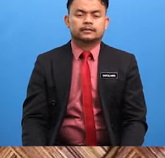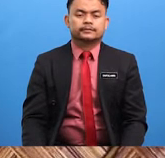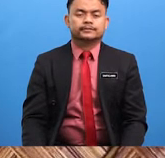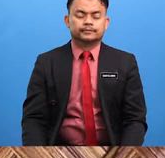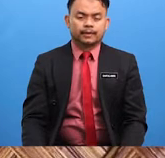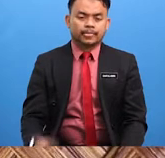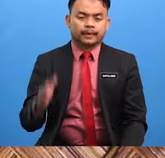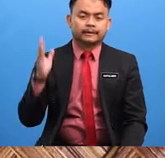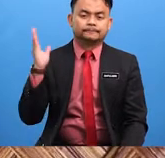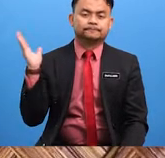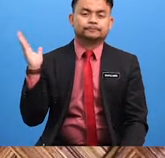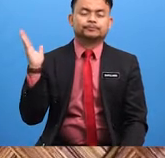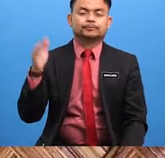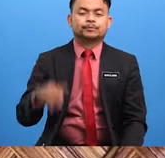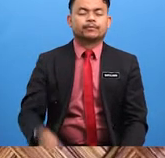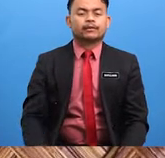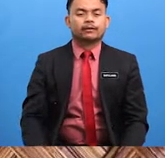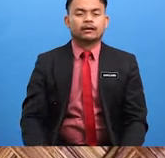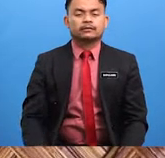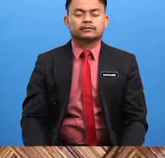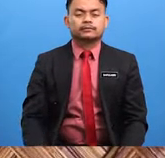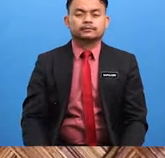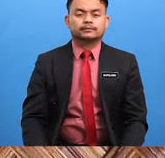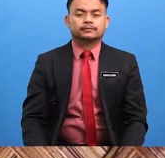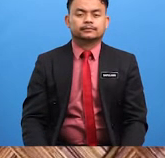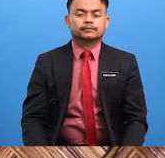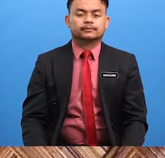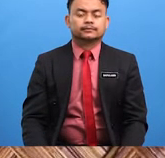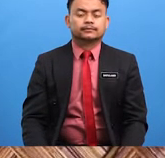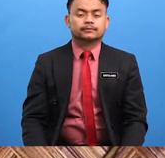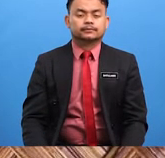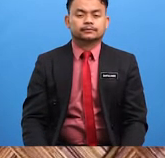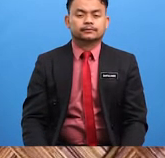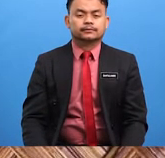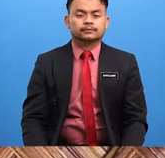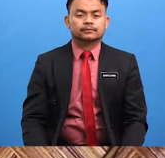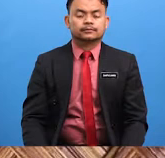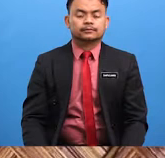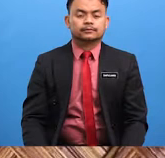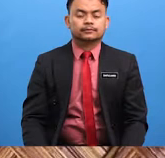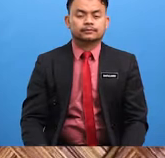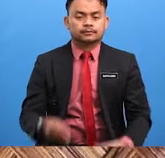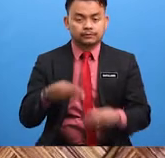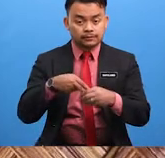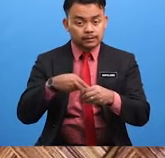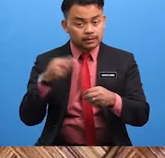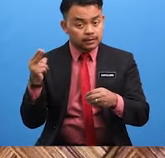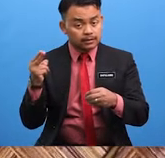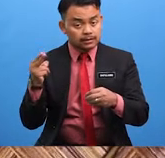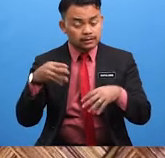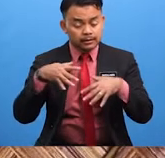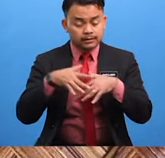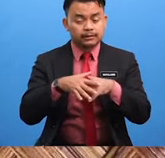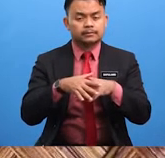dan masih aktif dalam perusahaan kraf yang dijalankan. Produk anyaman keluaran Puan Kulsum